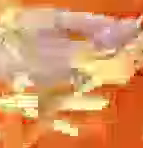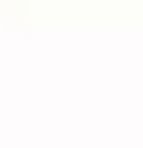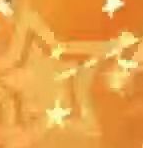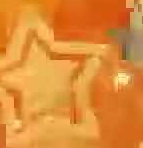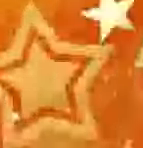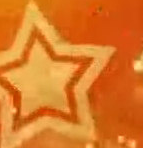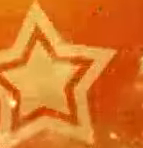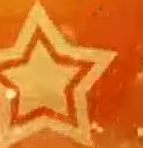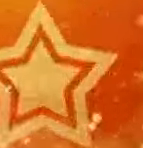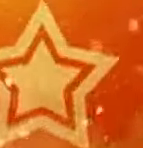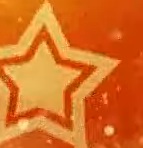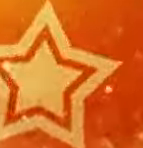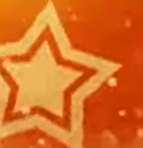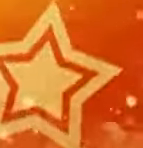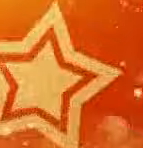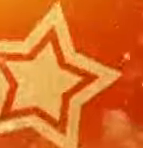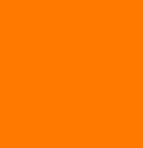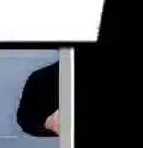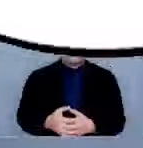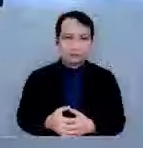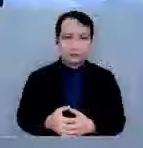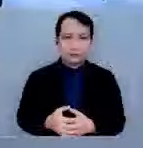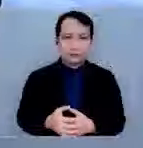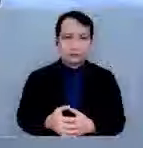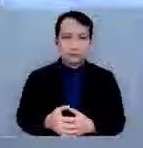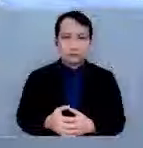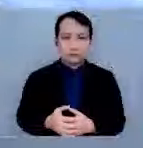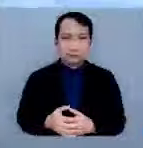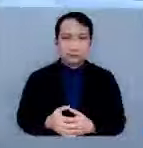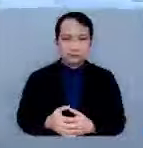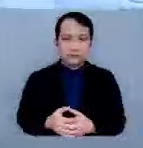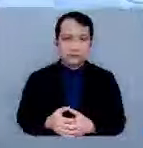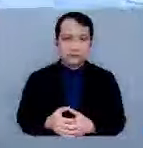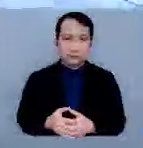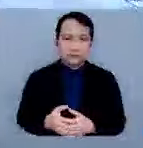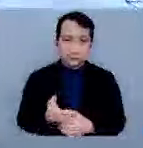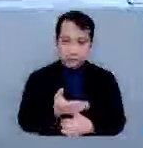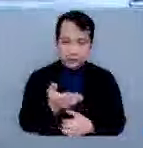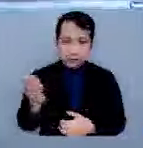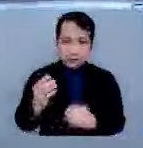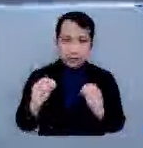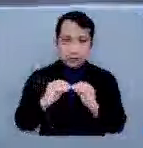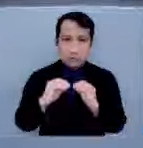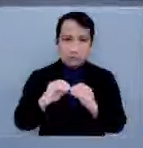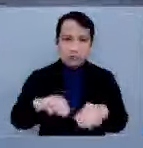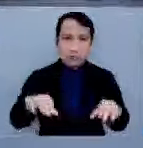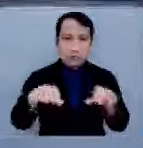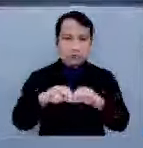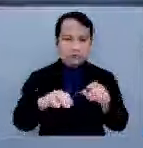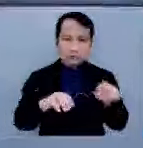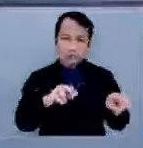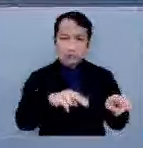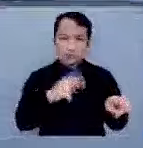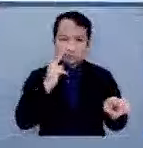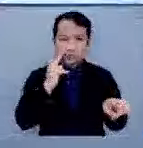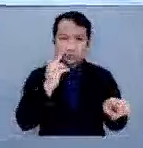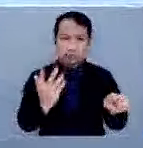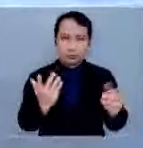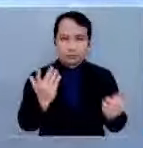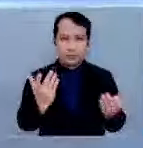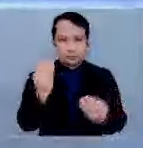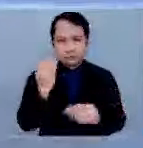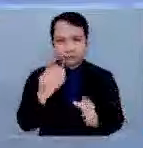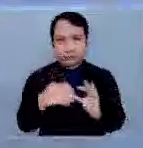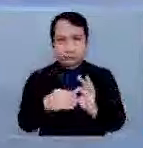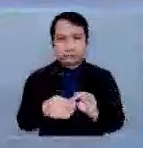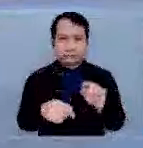Showbiz, eto na nga! Mga kapatid, eto na nga, naintriga ang ilang netizens sa